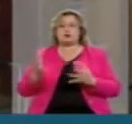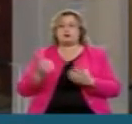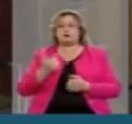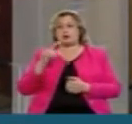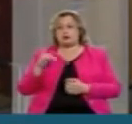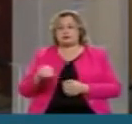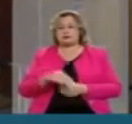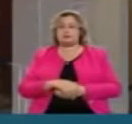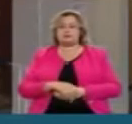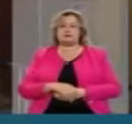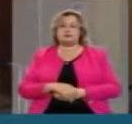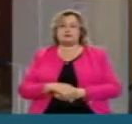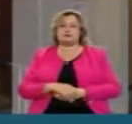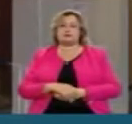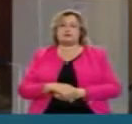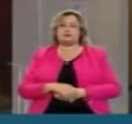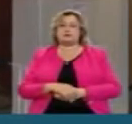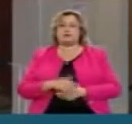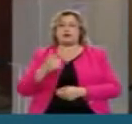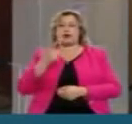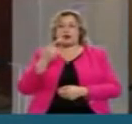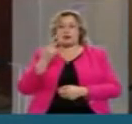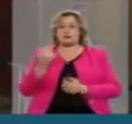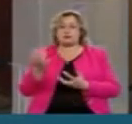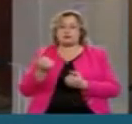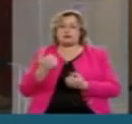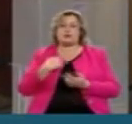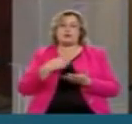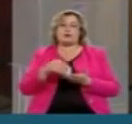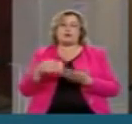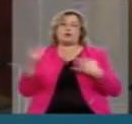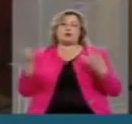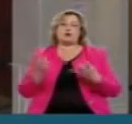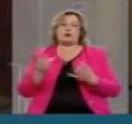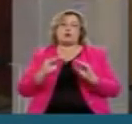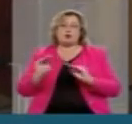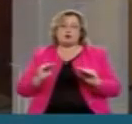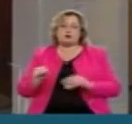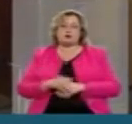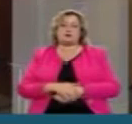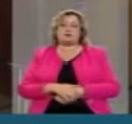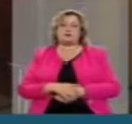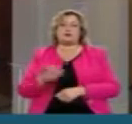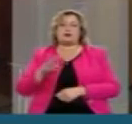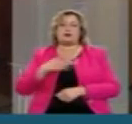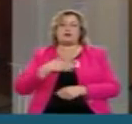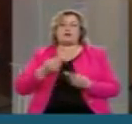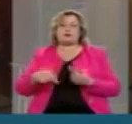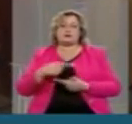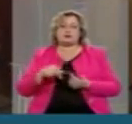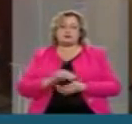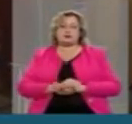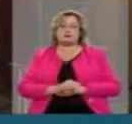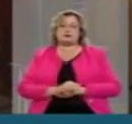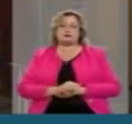жемісін міне бас көріп жатырмыз ақырында. Не алдыңыз сіз ақша? Алдым дегенде